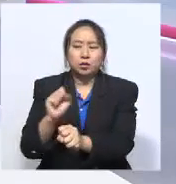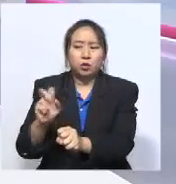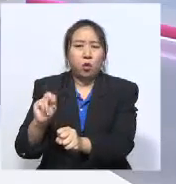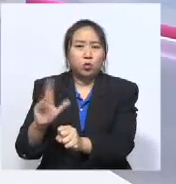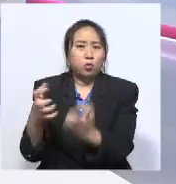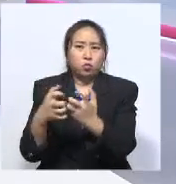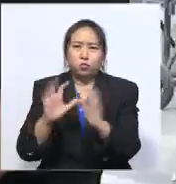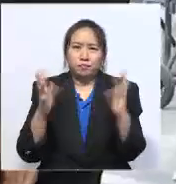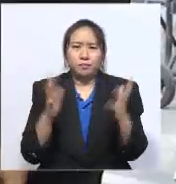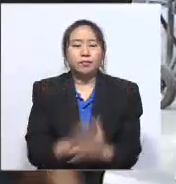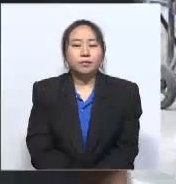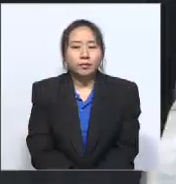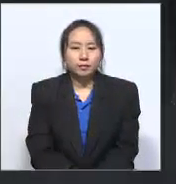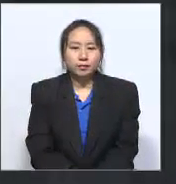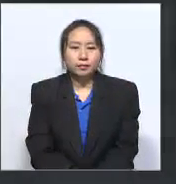ครับ